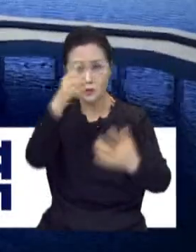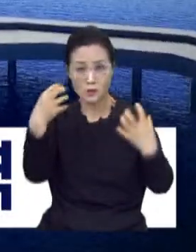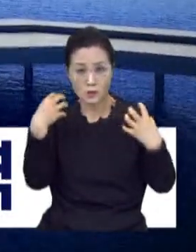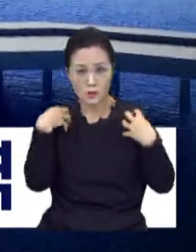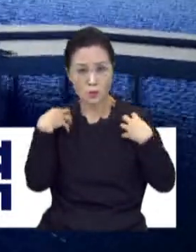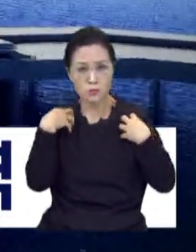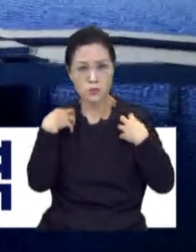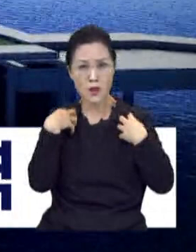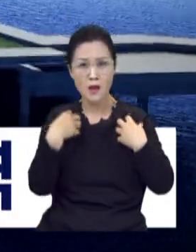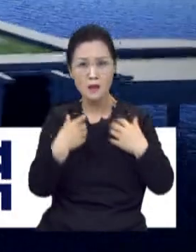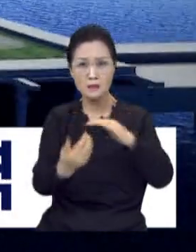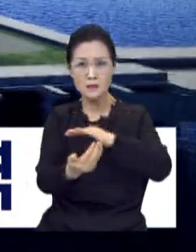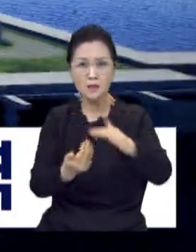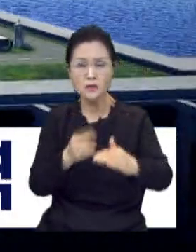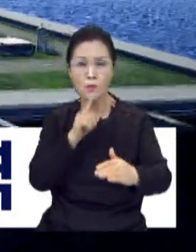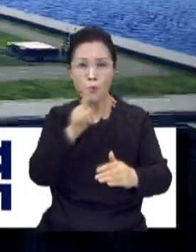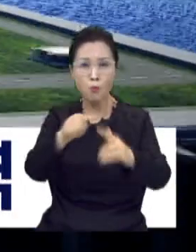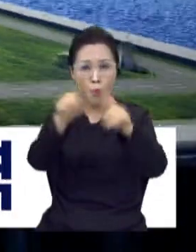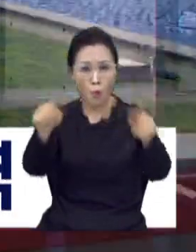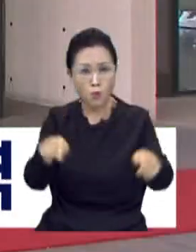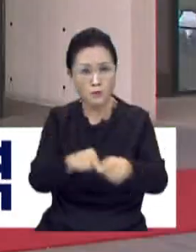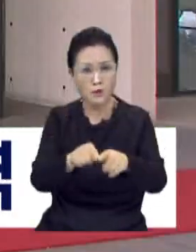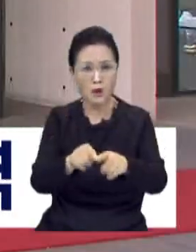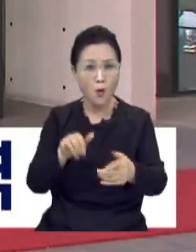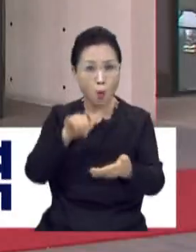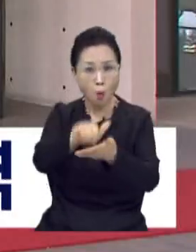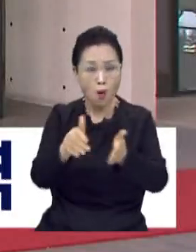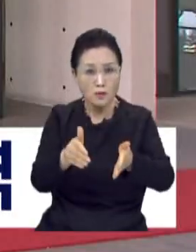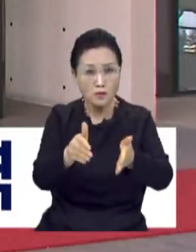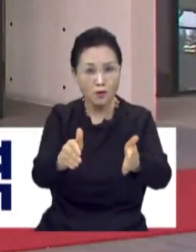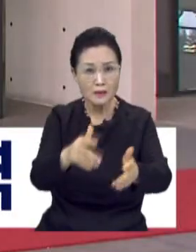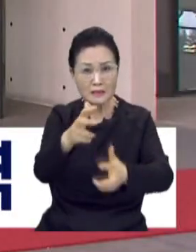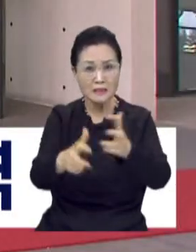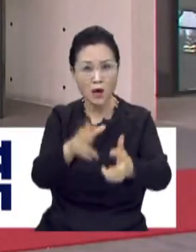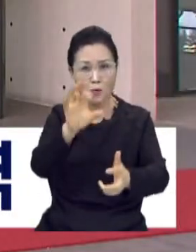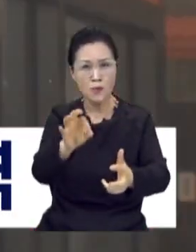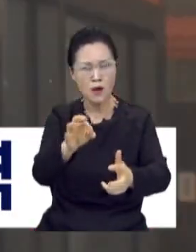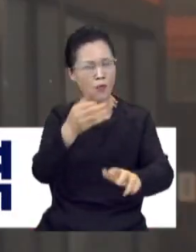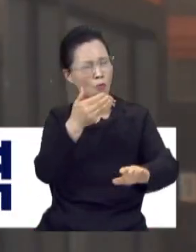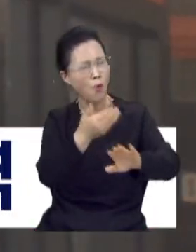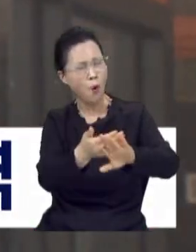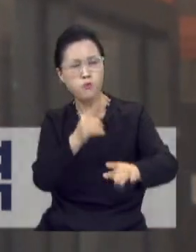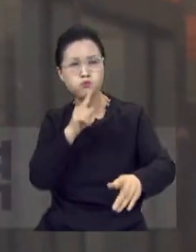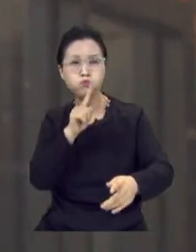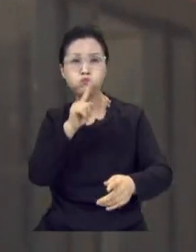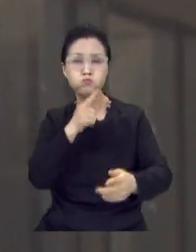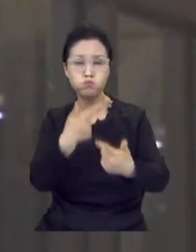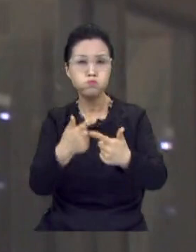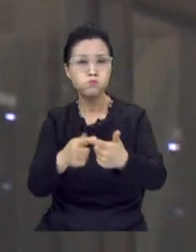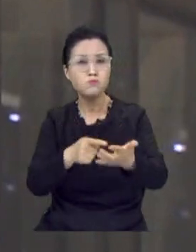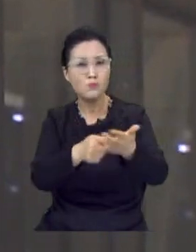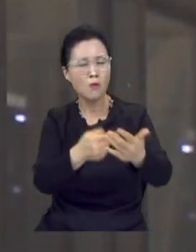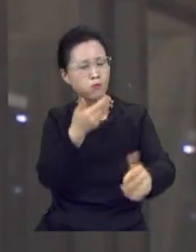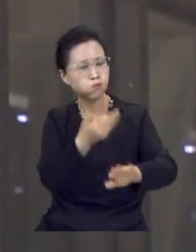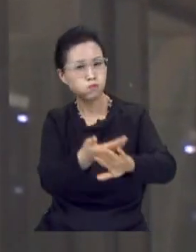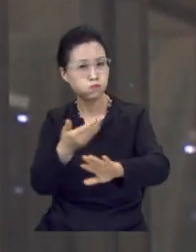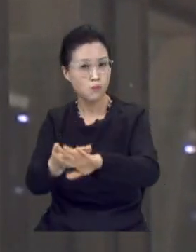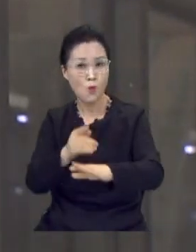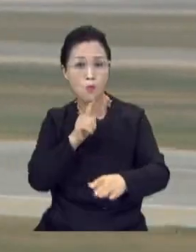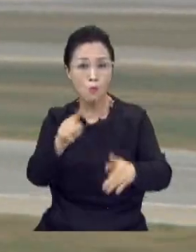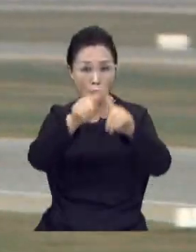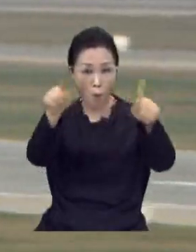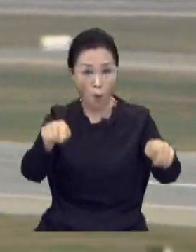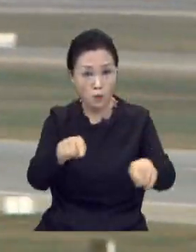부산이 제시한 안과는 활주로 위치부터 총 사업비까지 달라도 너무 다릅니다. 특히 보고서에서 가장